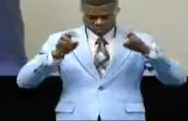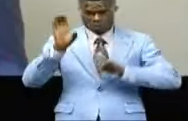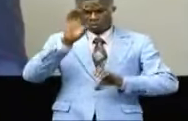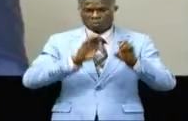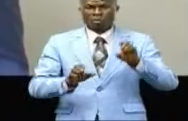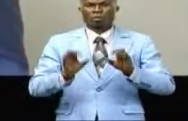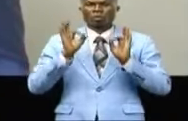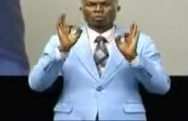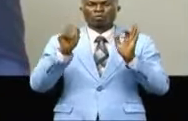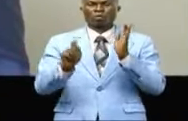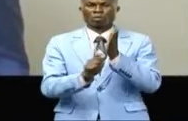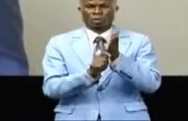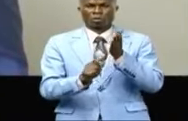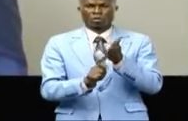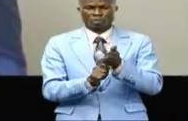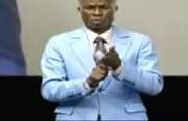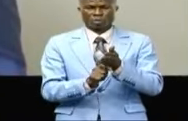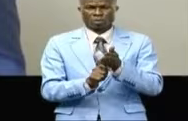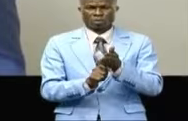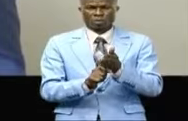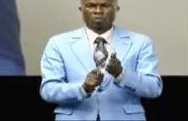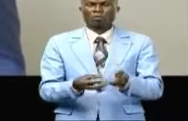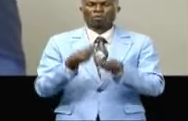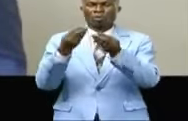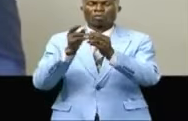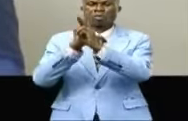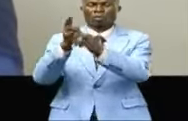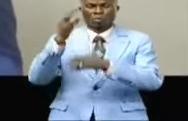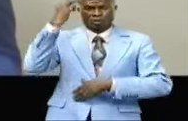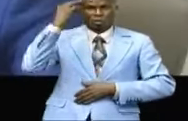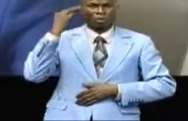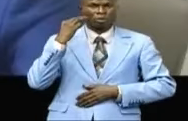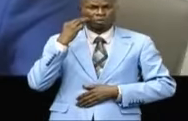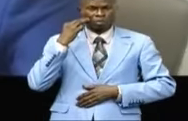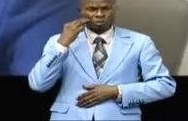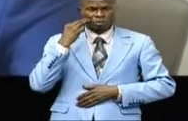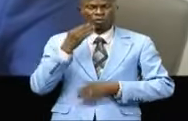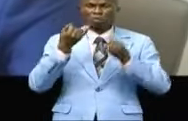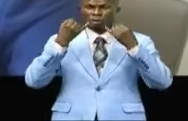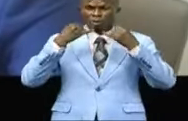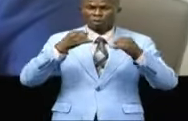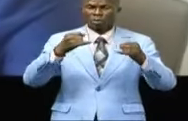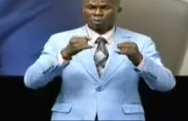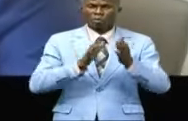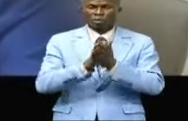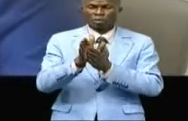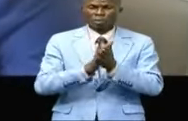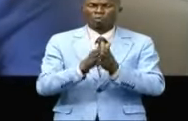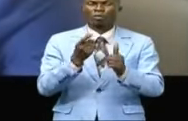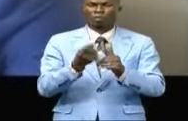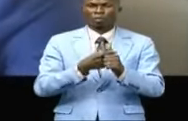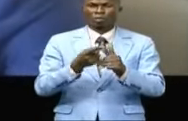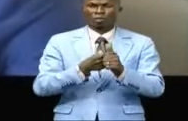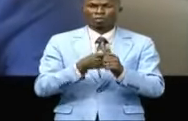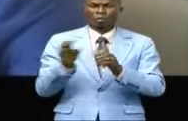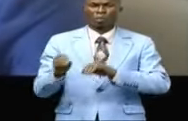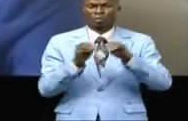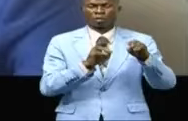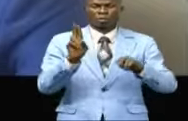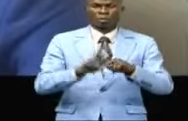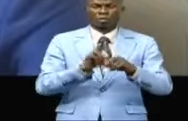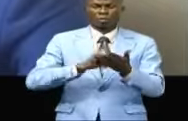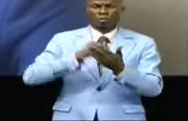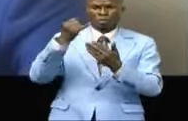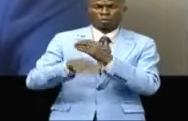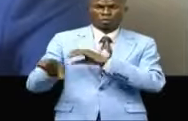scientifique et Innovation technologique a présenté au Conseil les notes d'information portant notamment sur la mise en œuvre du